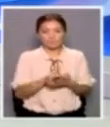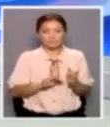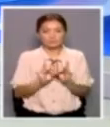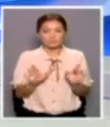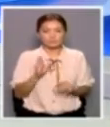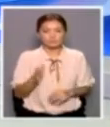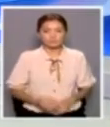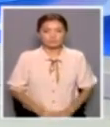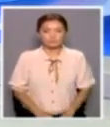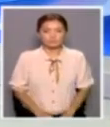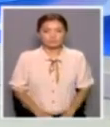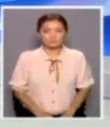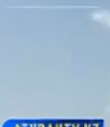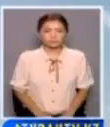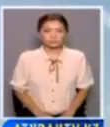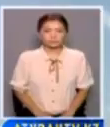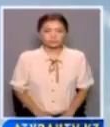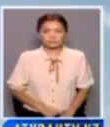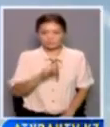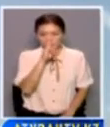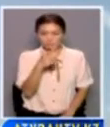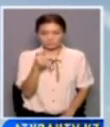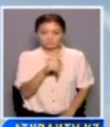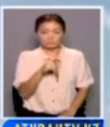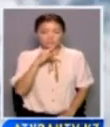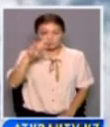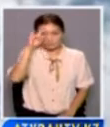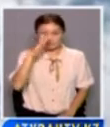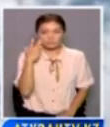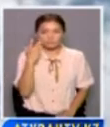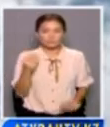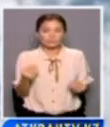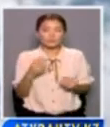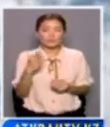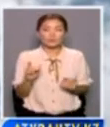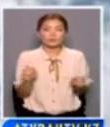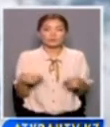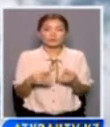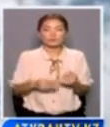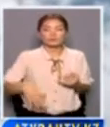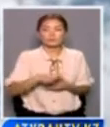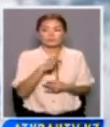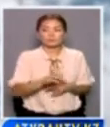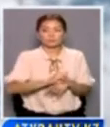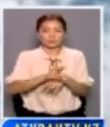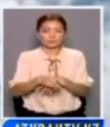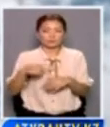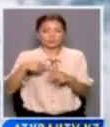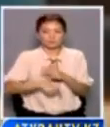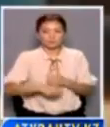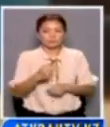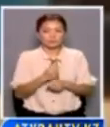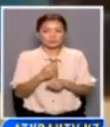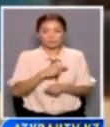темы в следующем сюжете. Нефтегазовый комплекс Казахстана играет большую роль в развитии страны, обеспечивает значительную